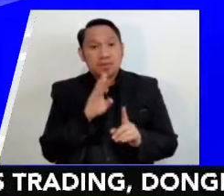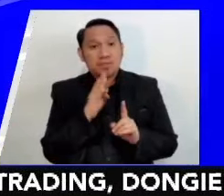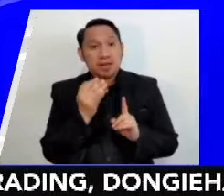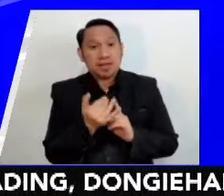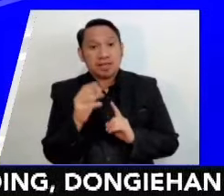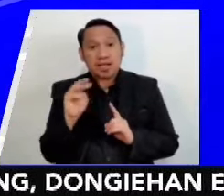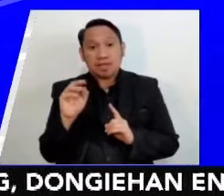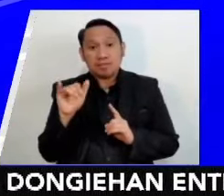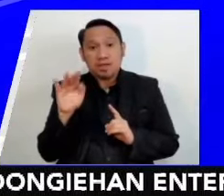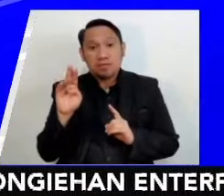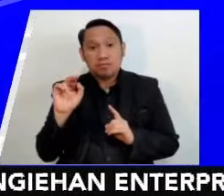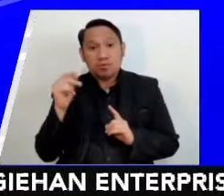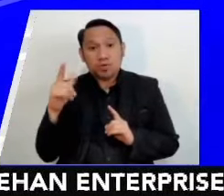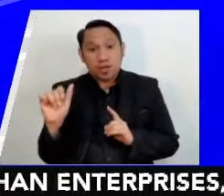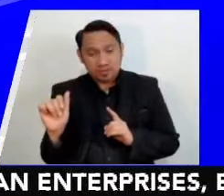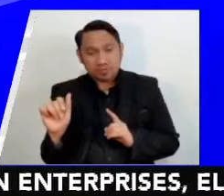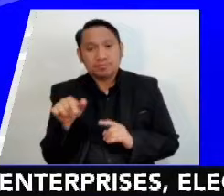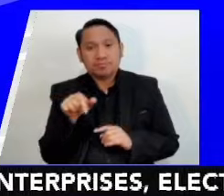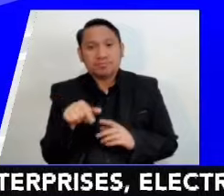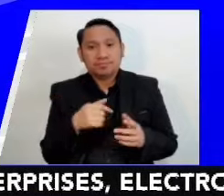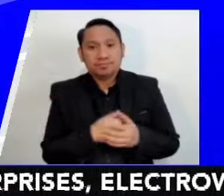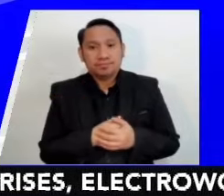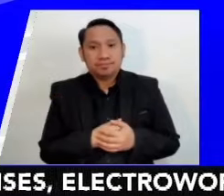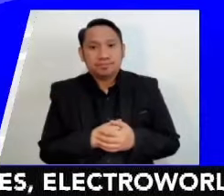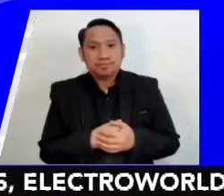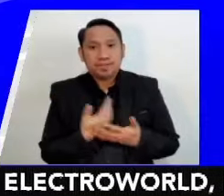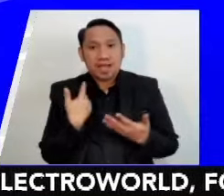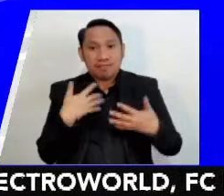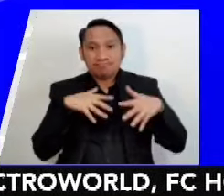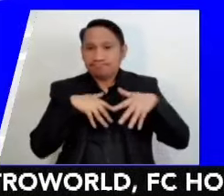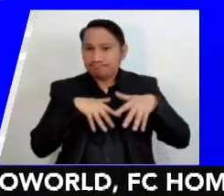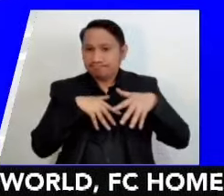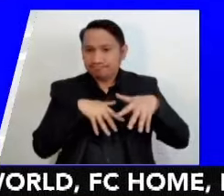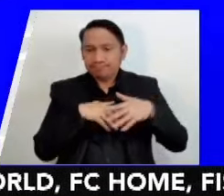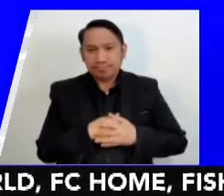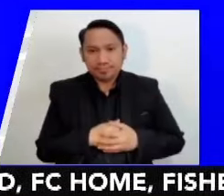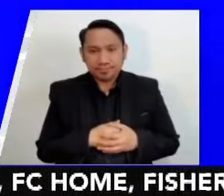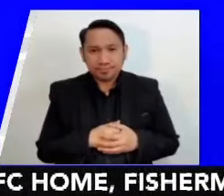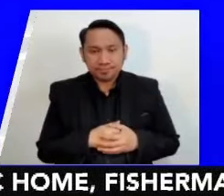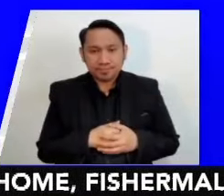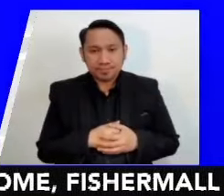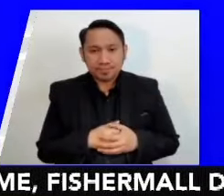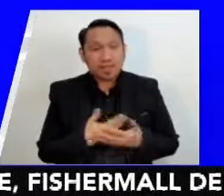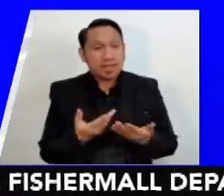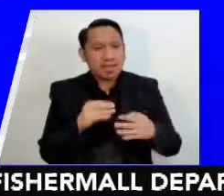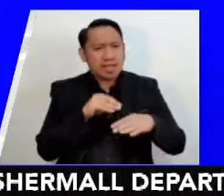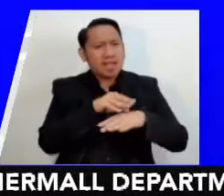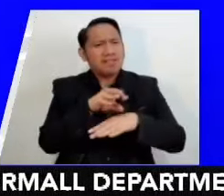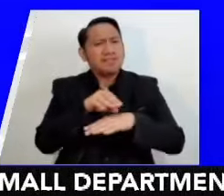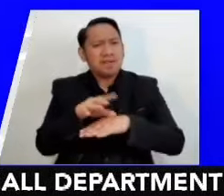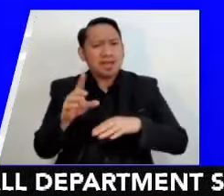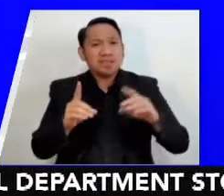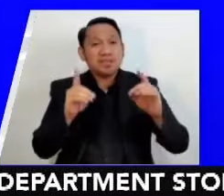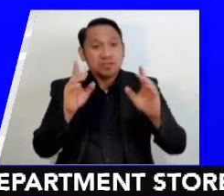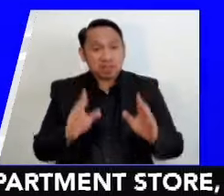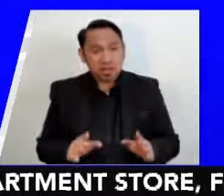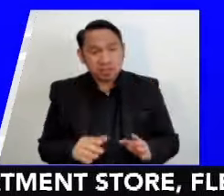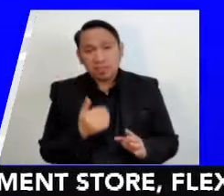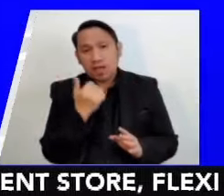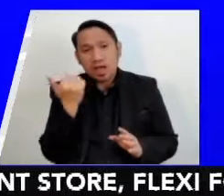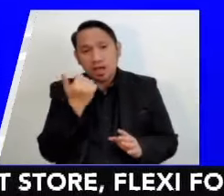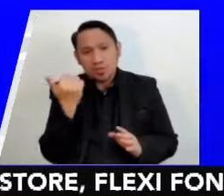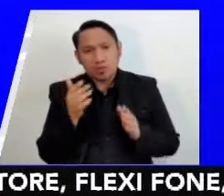Maris Street at Dr. Sixto Antonio Avenue. Pinapayuhan ng mga motorista na dumaan muna sa mga alternatibong